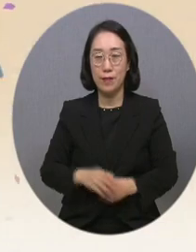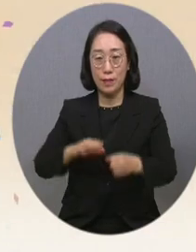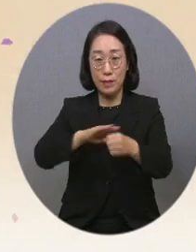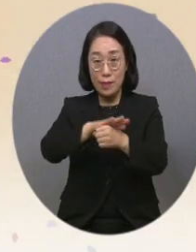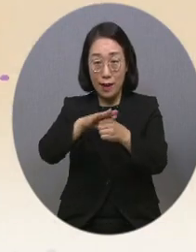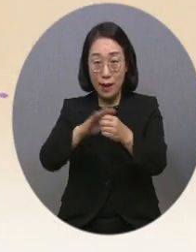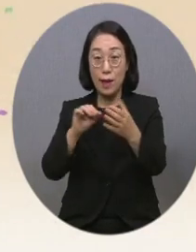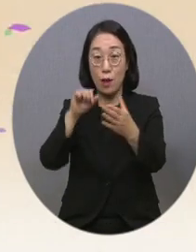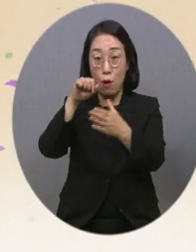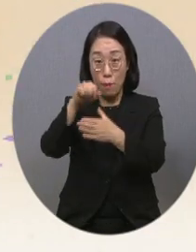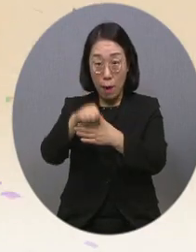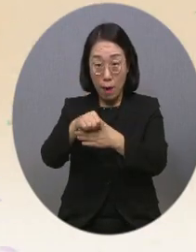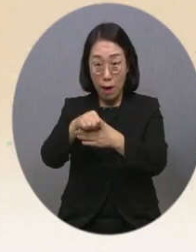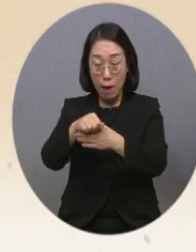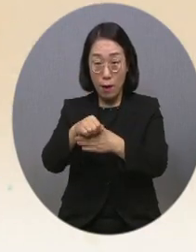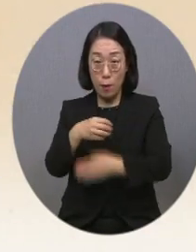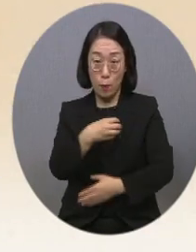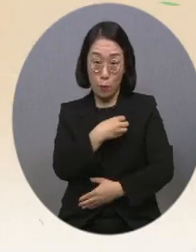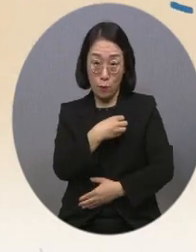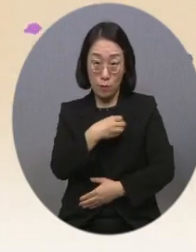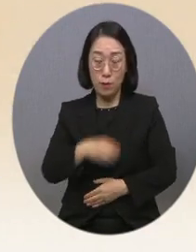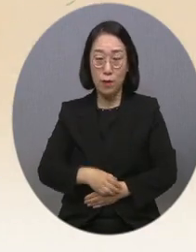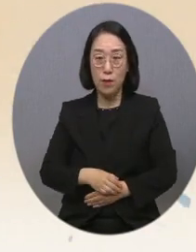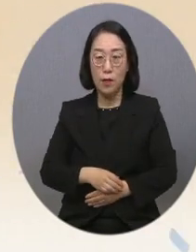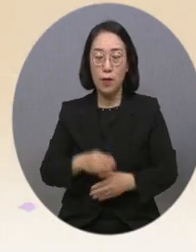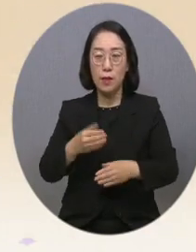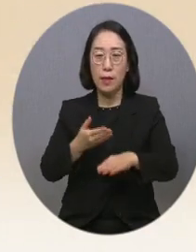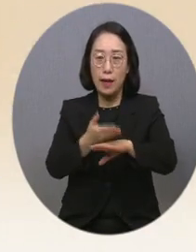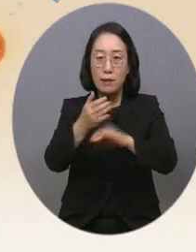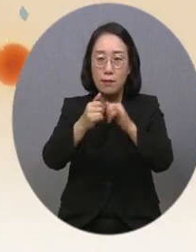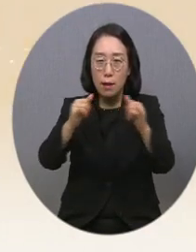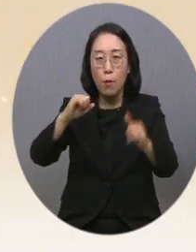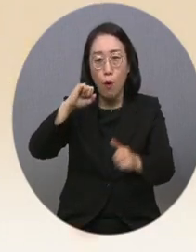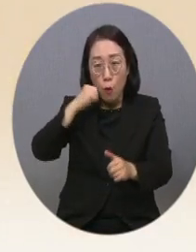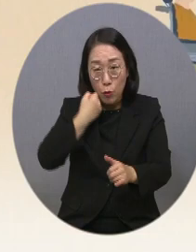사랑의 열매는 형편이 어려운 우리 이웃을 돕고